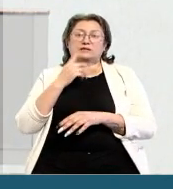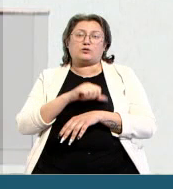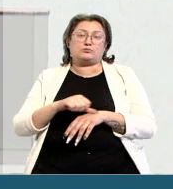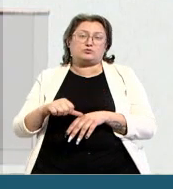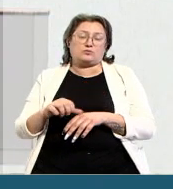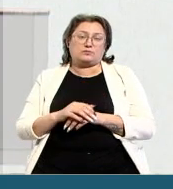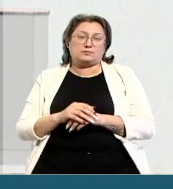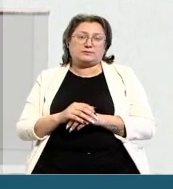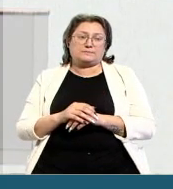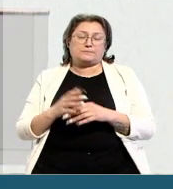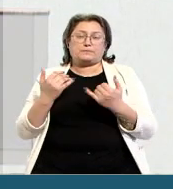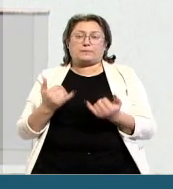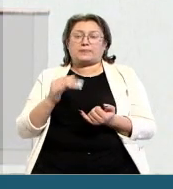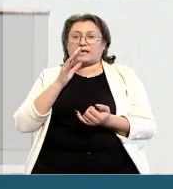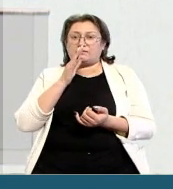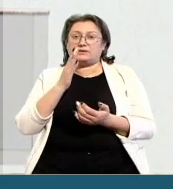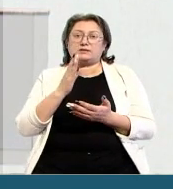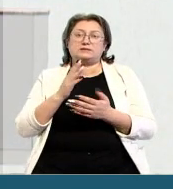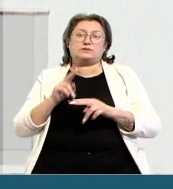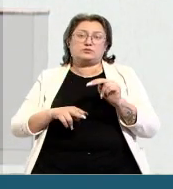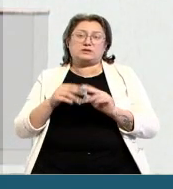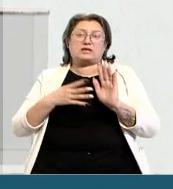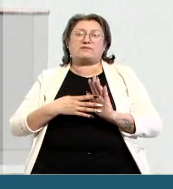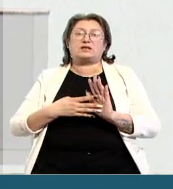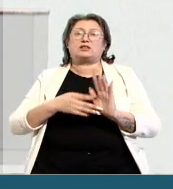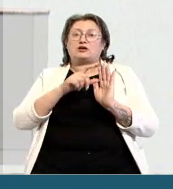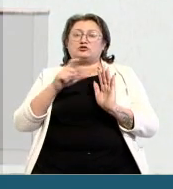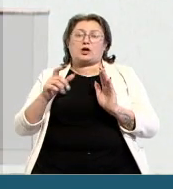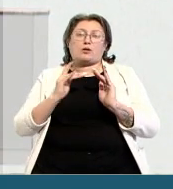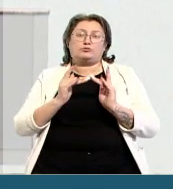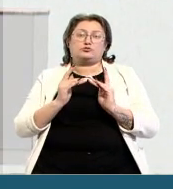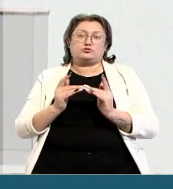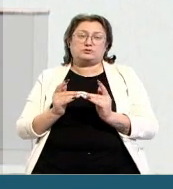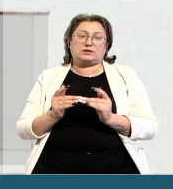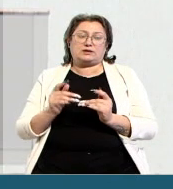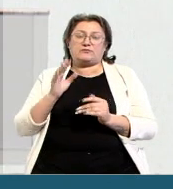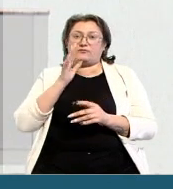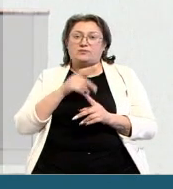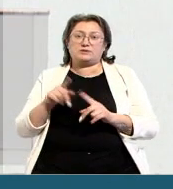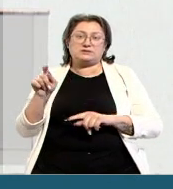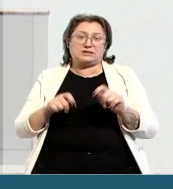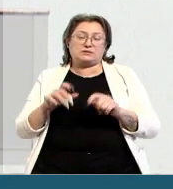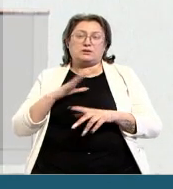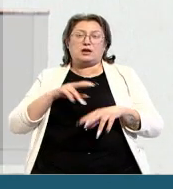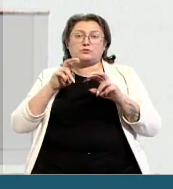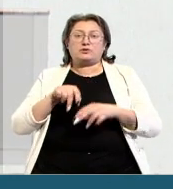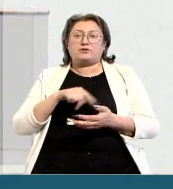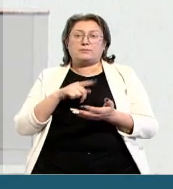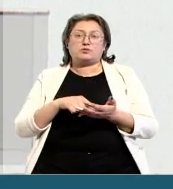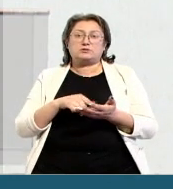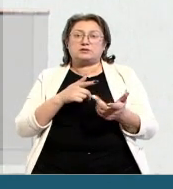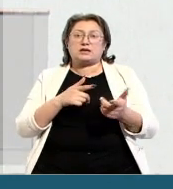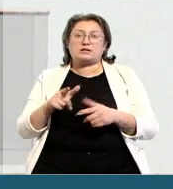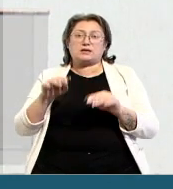Қазіргі уақытта 9 қабатты жатақхана салынып жатыр. Қолданысқа берілсе, онда тек жұмысшылар ғана емес, соның ішінде жас отбасылардың да